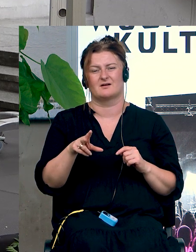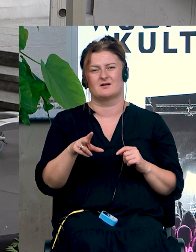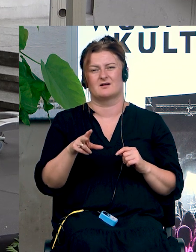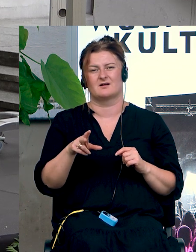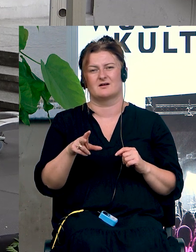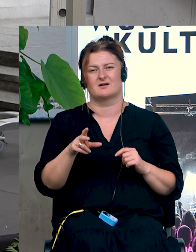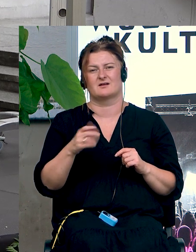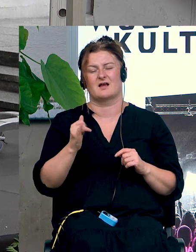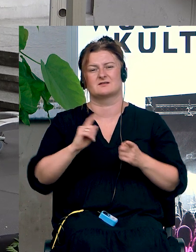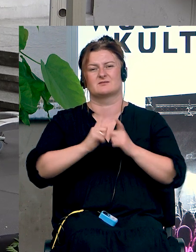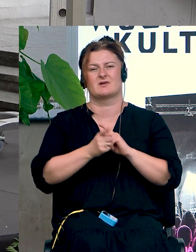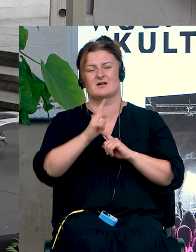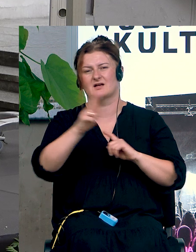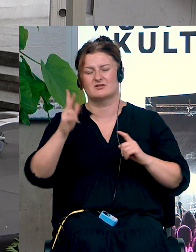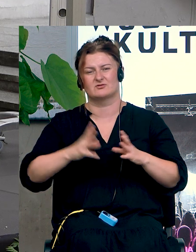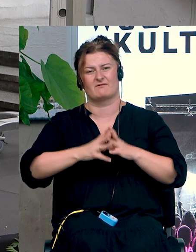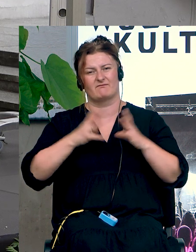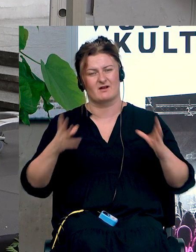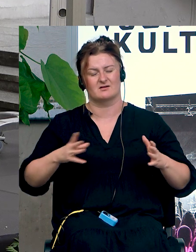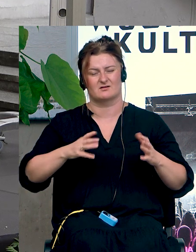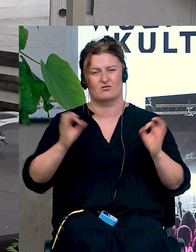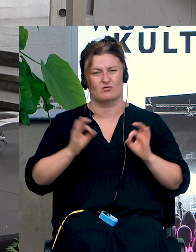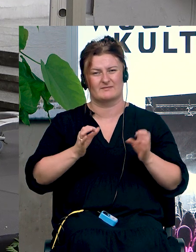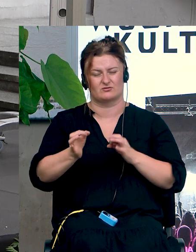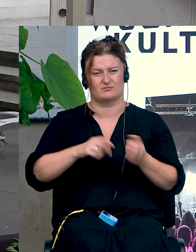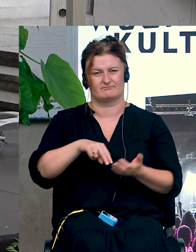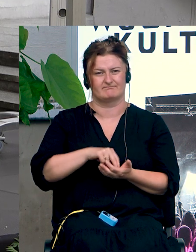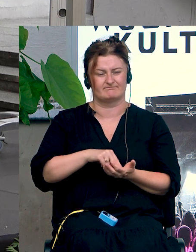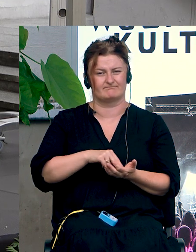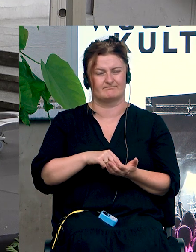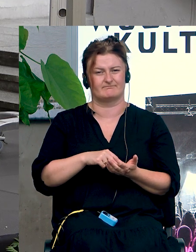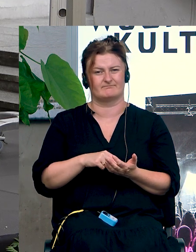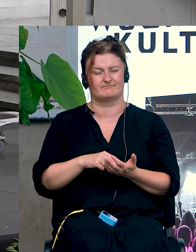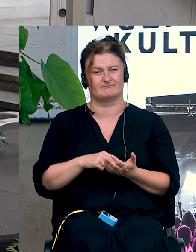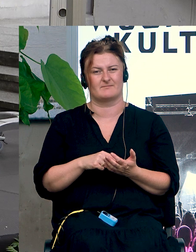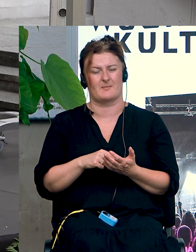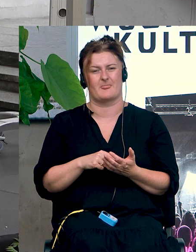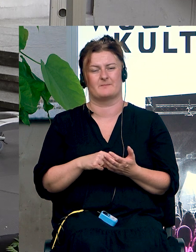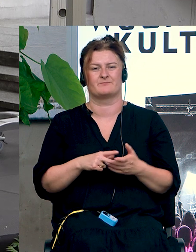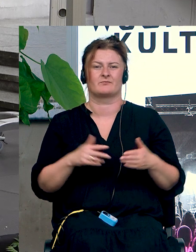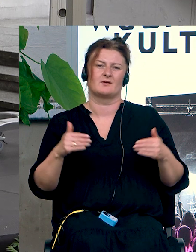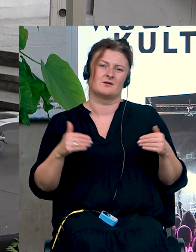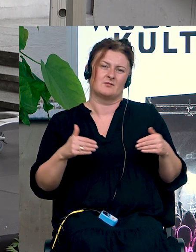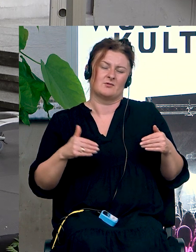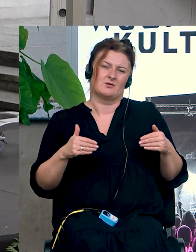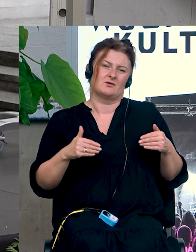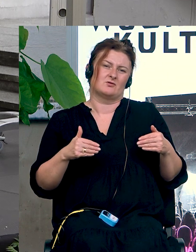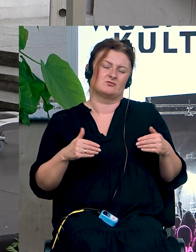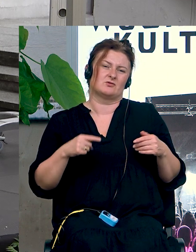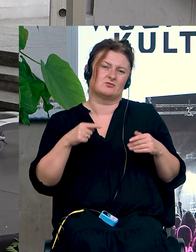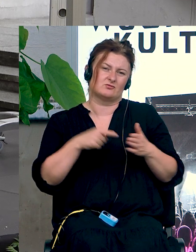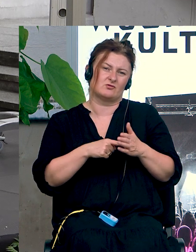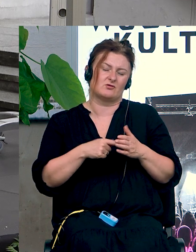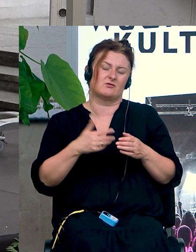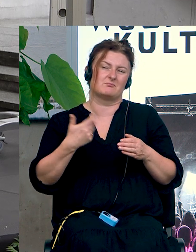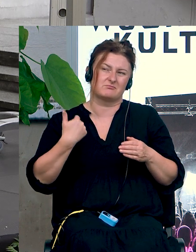З цього, безумовно, може настати великий літературний ауткам, вагомий і важливий для світу. Але